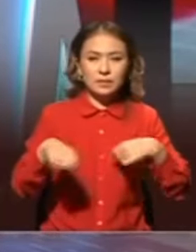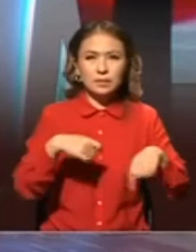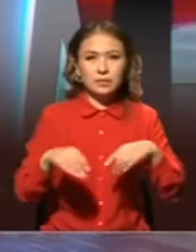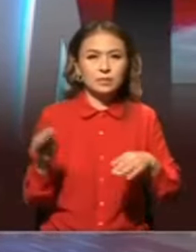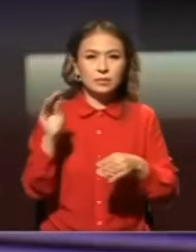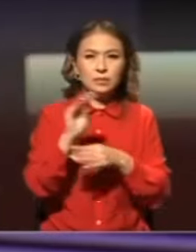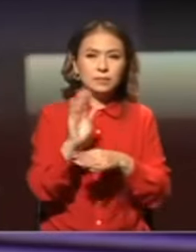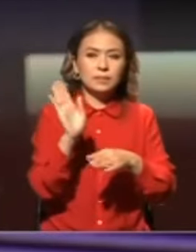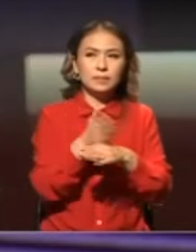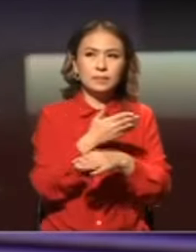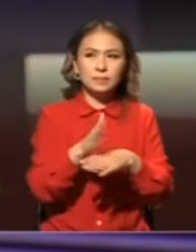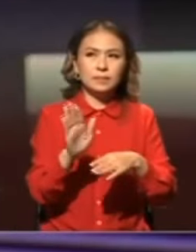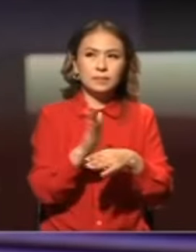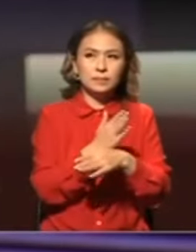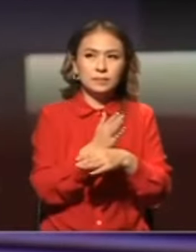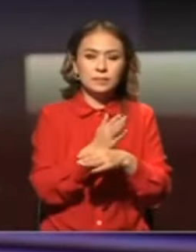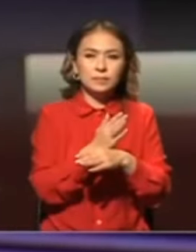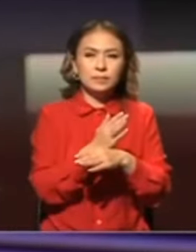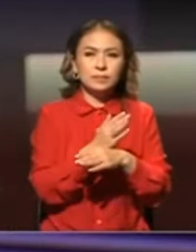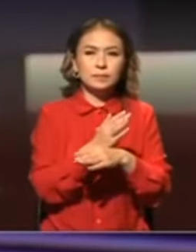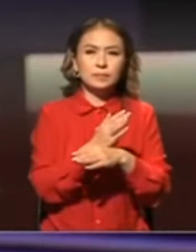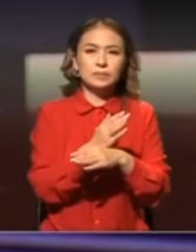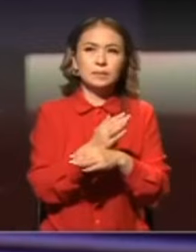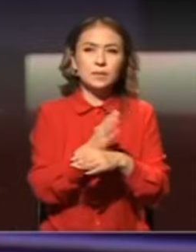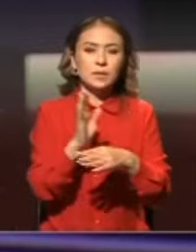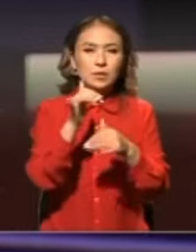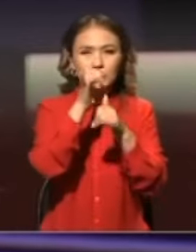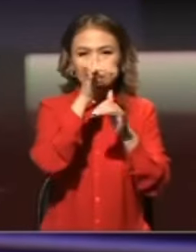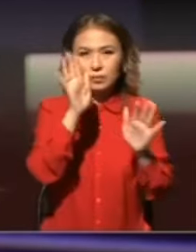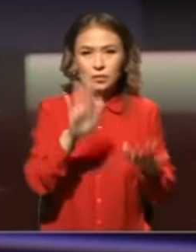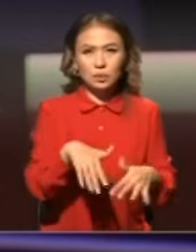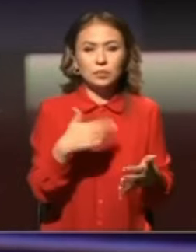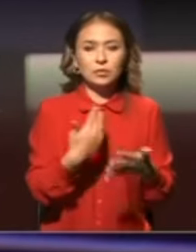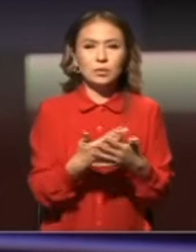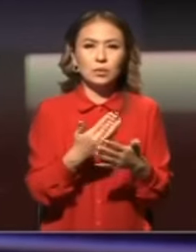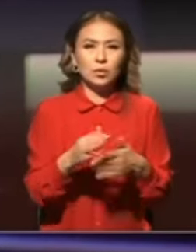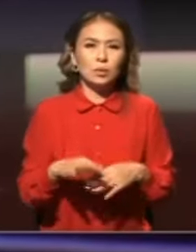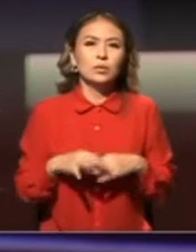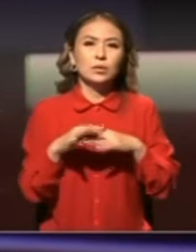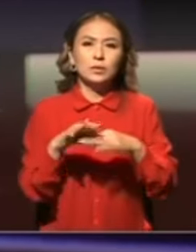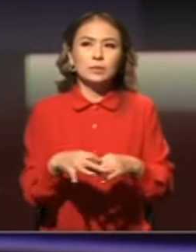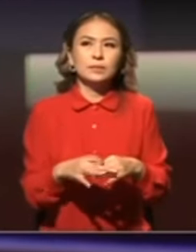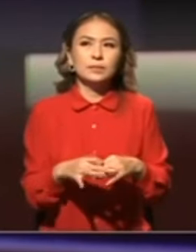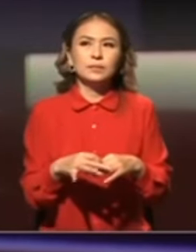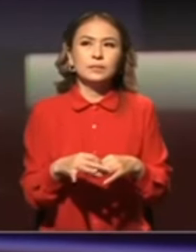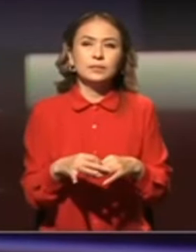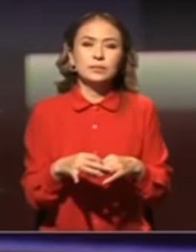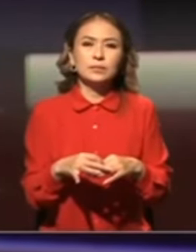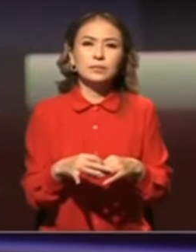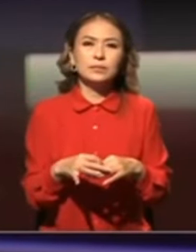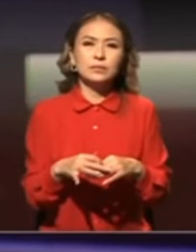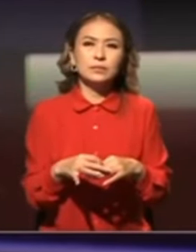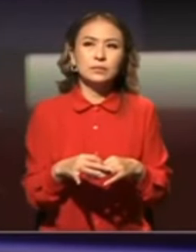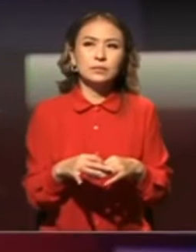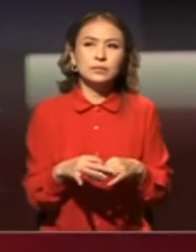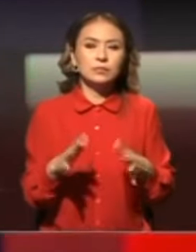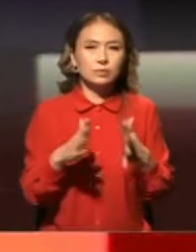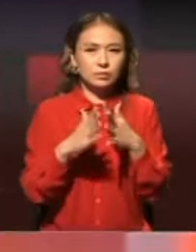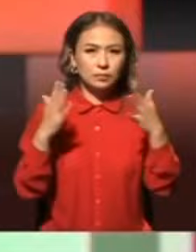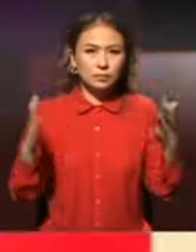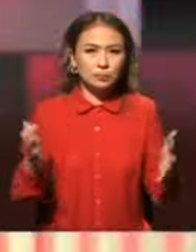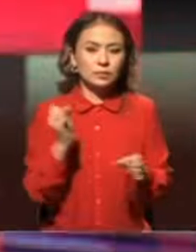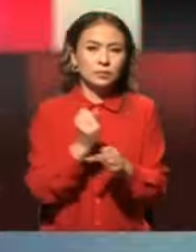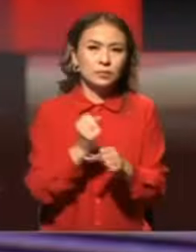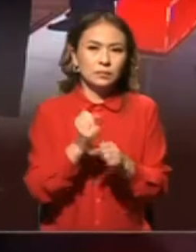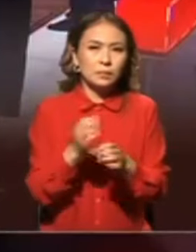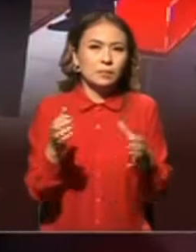қосалқы шаруашылықтар жеке-жеке кіре алмайды, себебі олардың өткізу жаңағы несі жоқ, үлкен көлемде